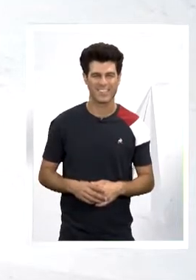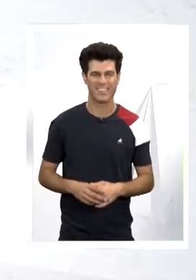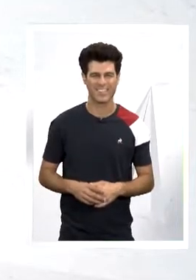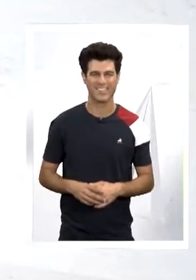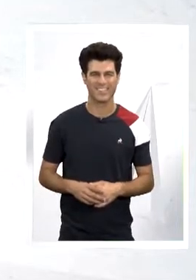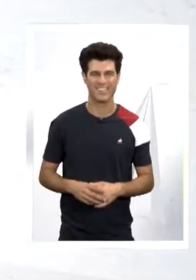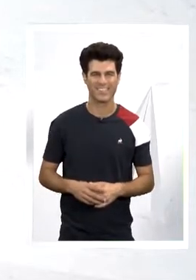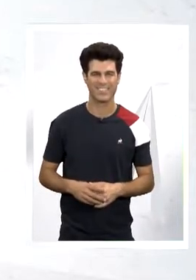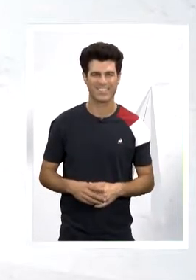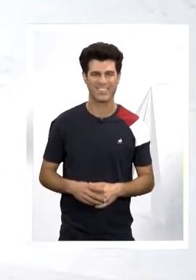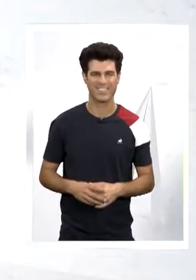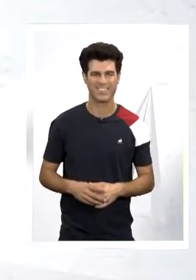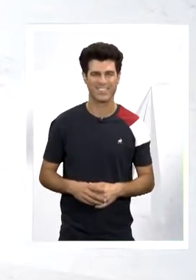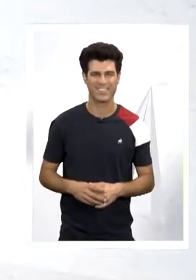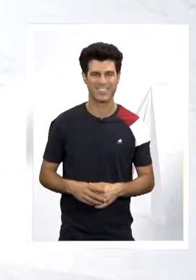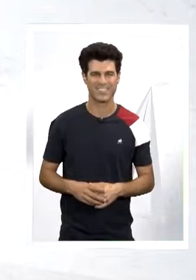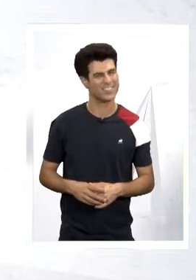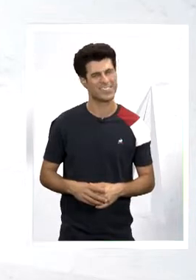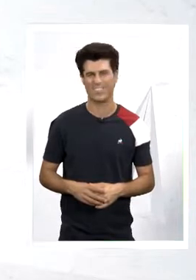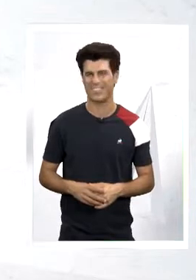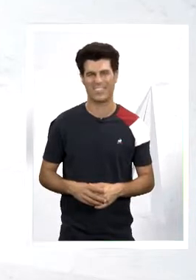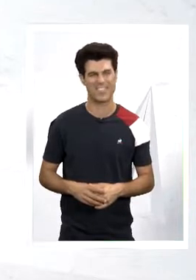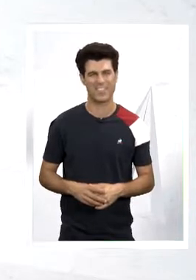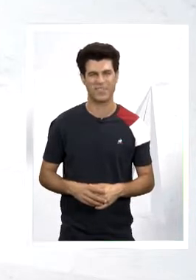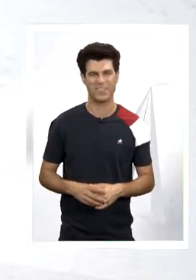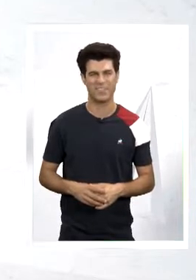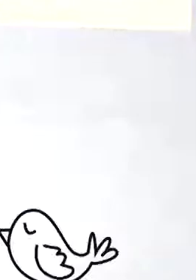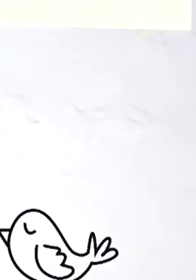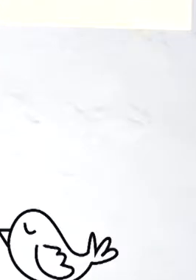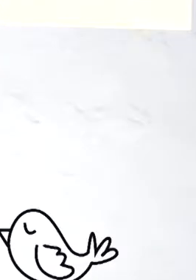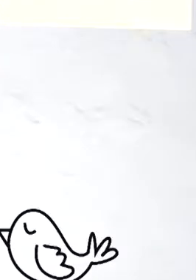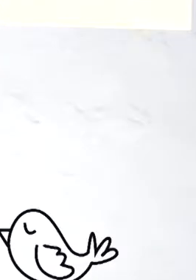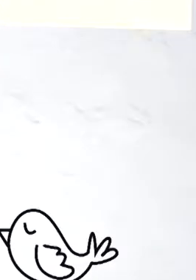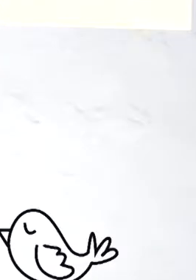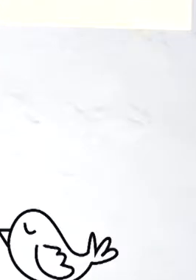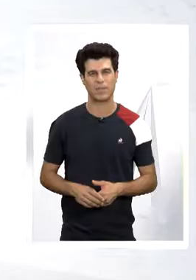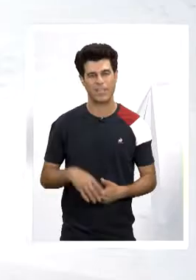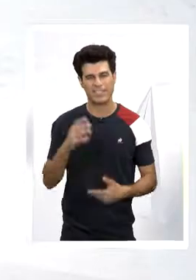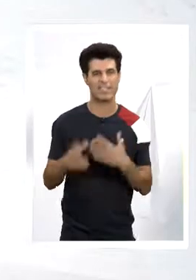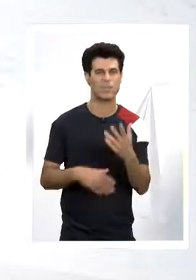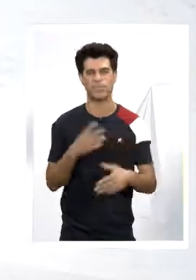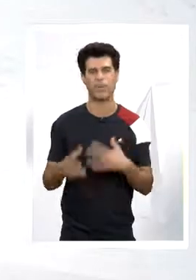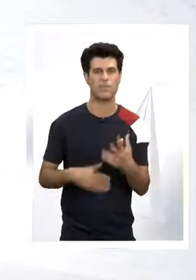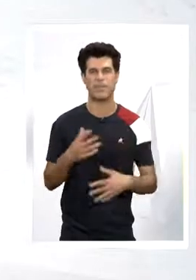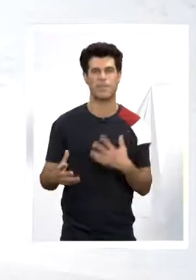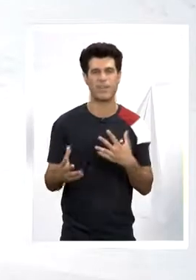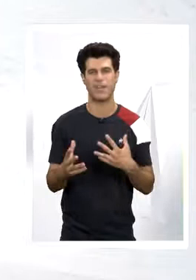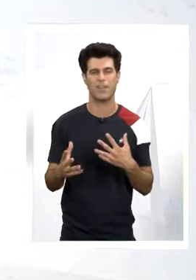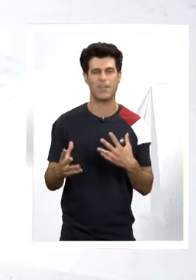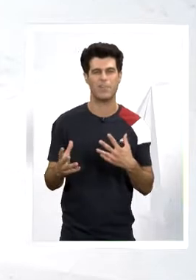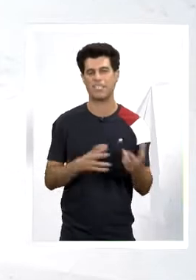לו אוזן שאפשר לגלות סודות. איזה כיף. מה עוד, איבא ענבל, ספרי קצת איזה עוד דברים